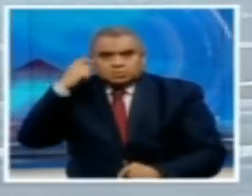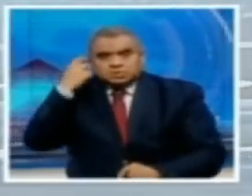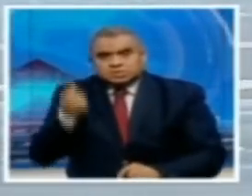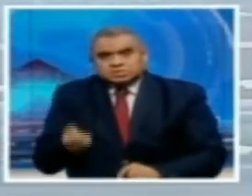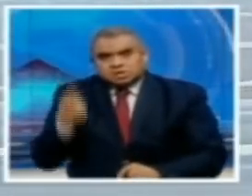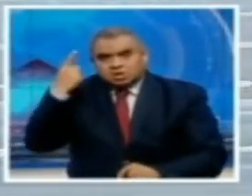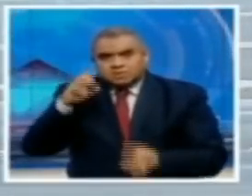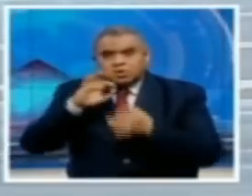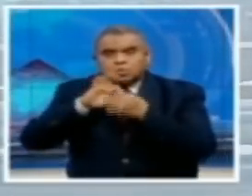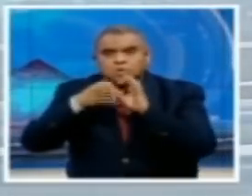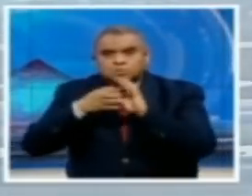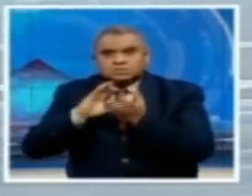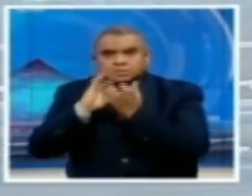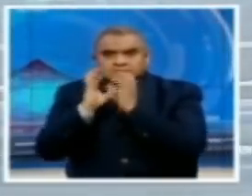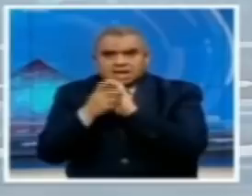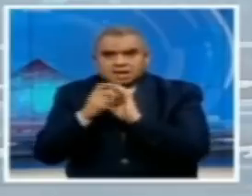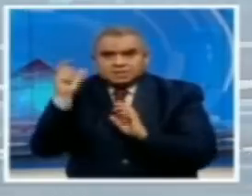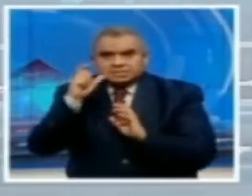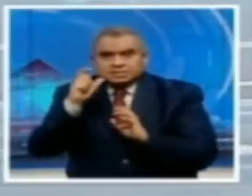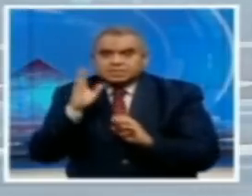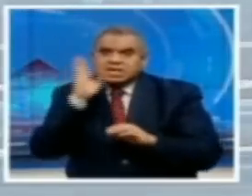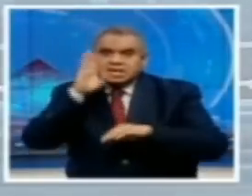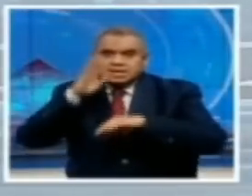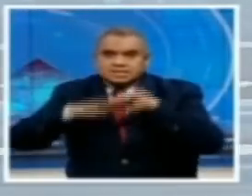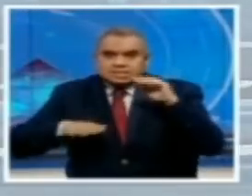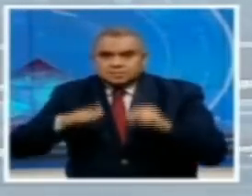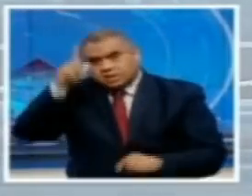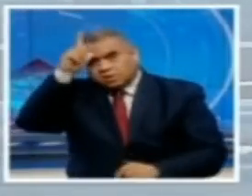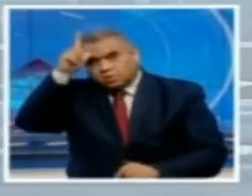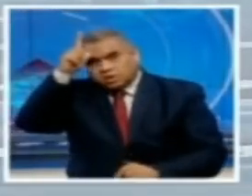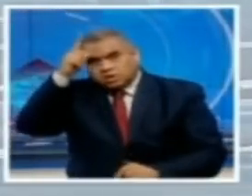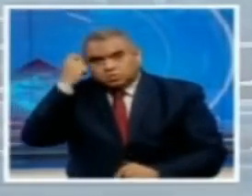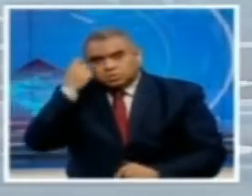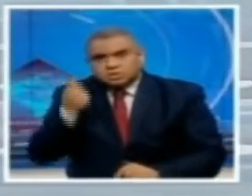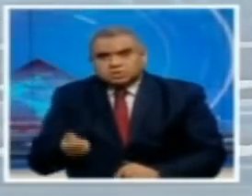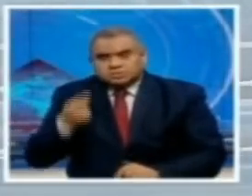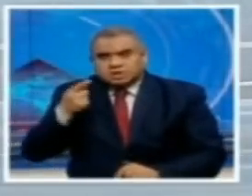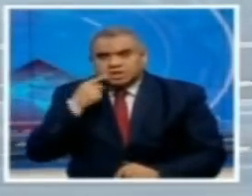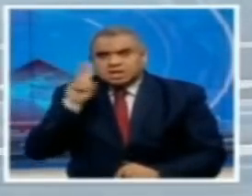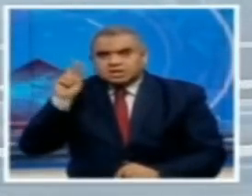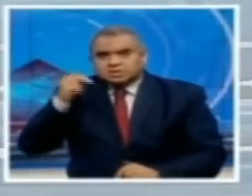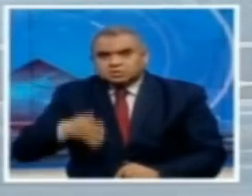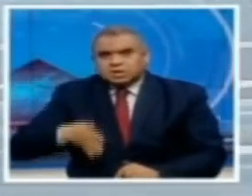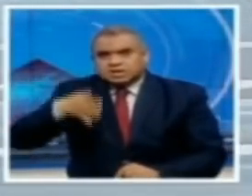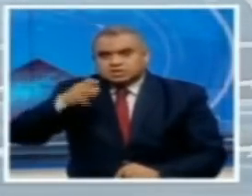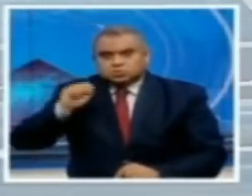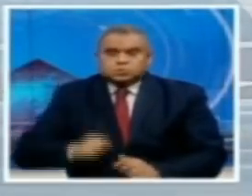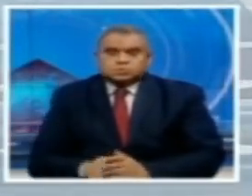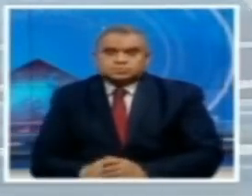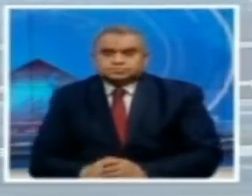وزارة الثقافة ومنظمة العالم الإسلامي للتربية والعلوم والثقافة الإسيسكو.